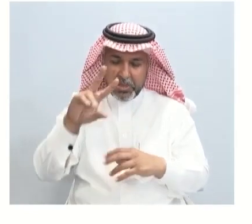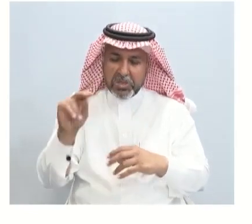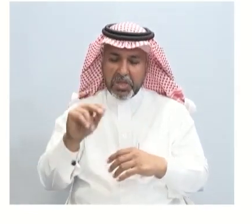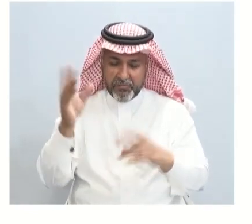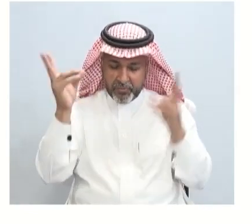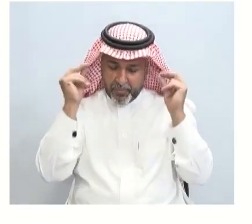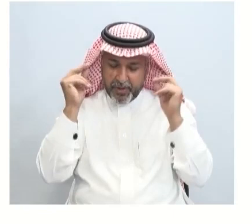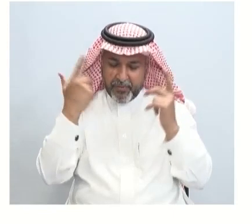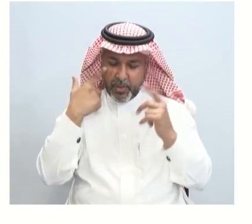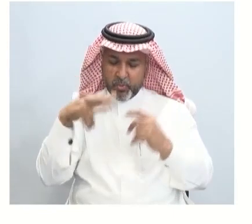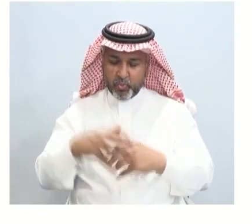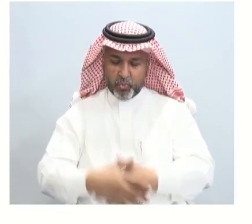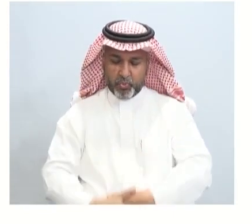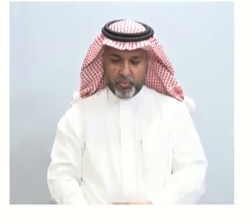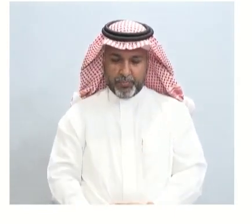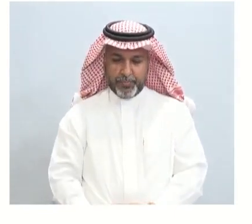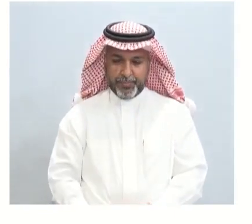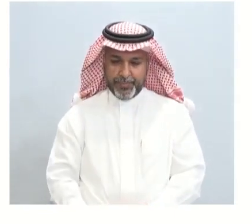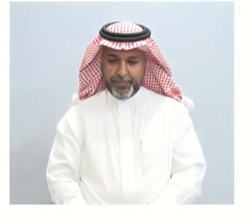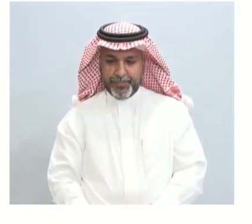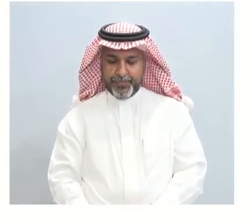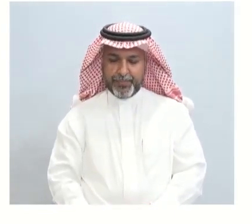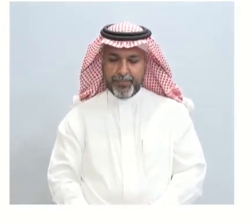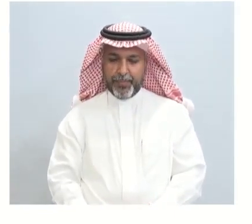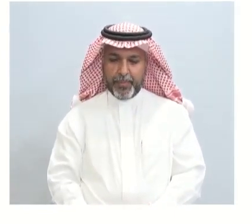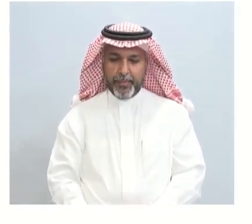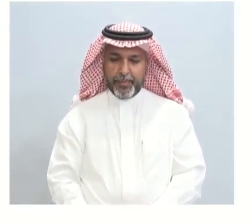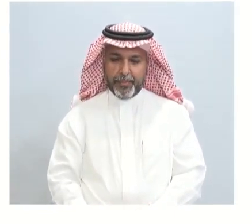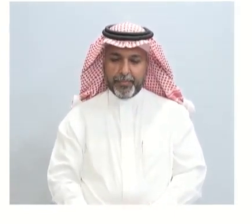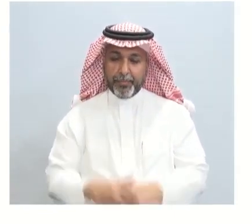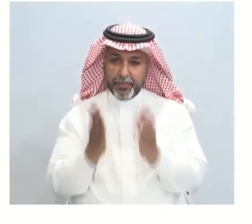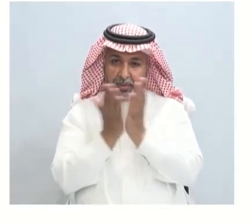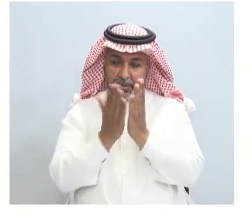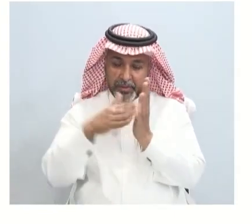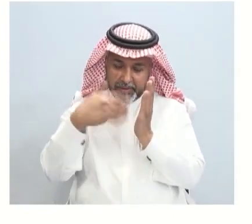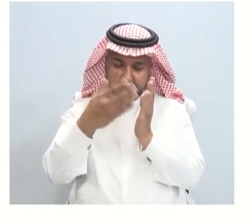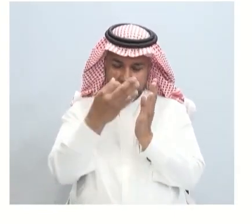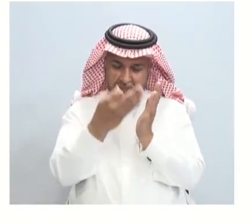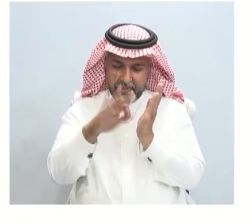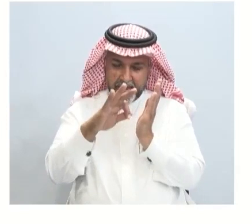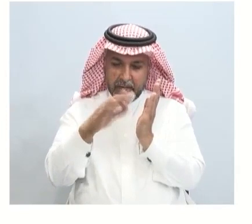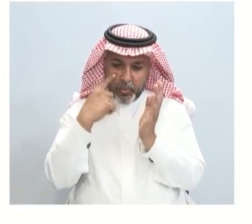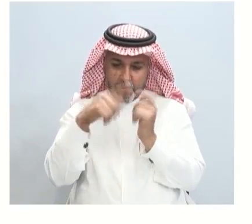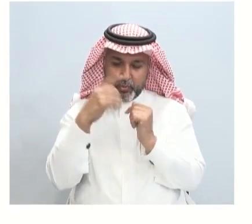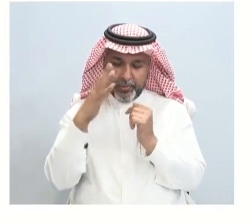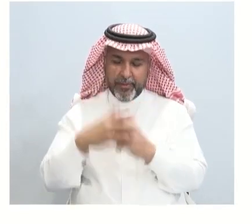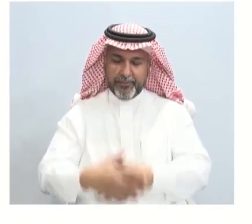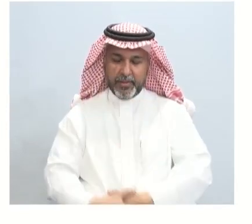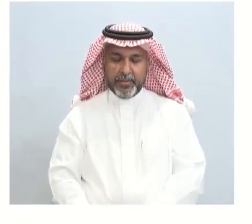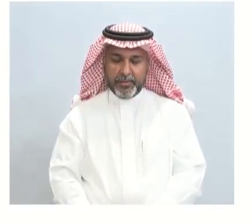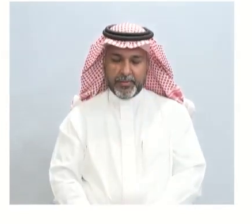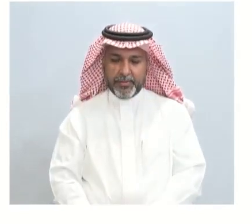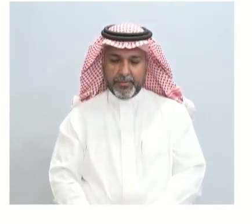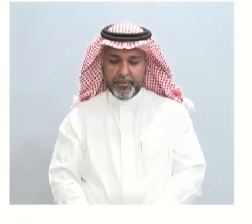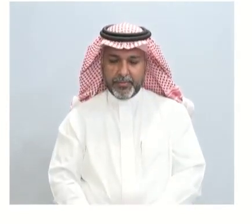متماثله حول نقطه الاصل تسمى داله فرديه فبالتالي نلاحظ ان داله الساين هي داله متماثله حول نقطه